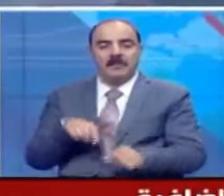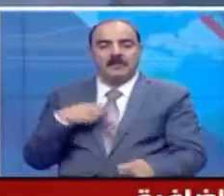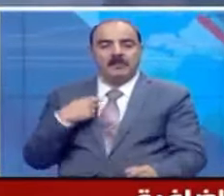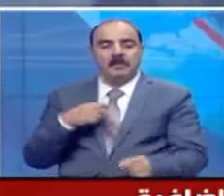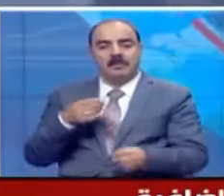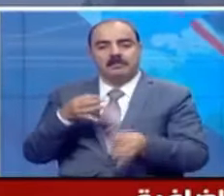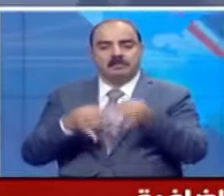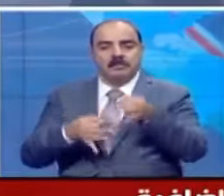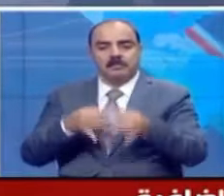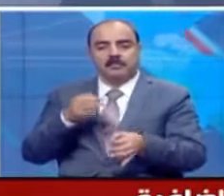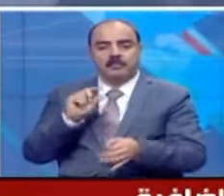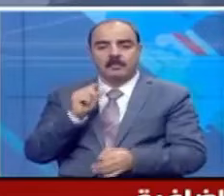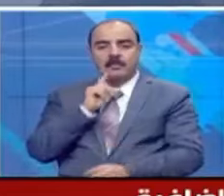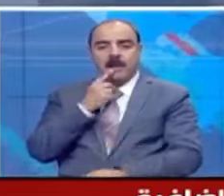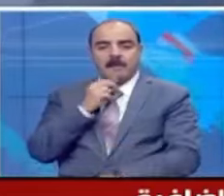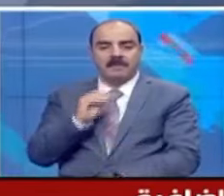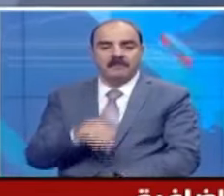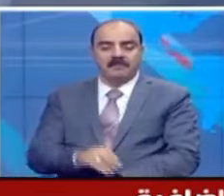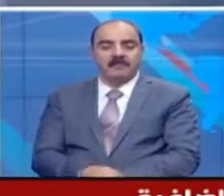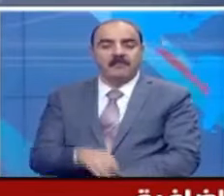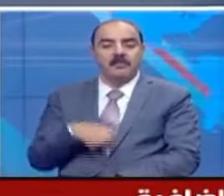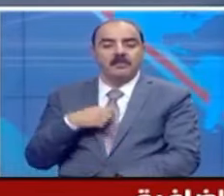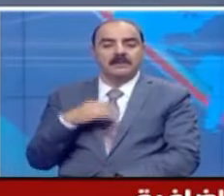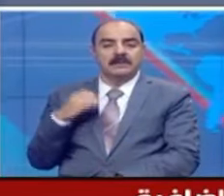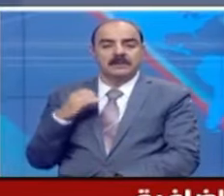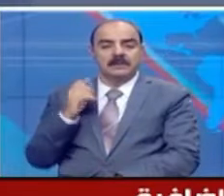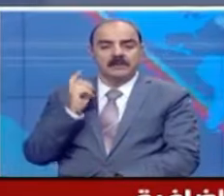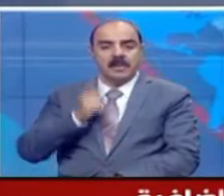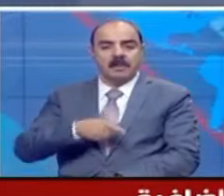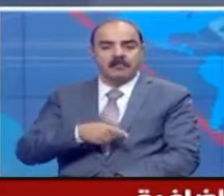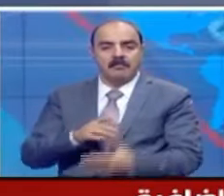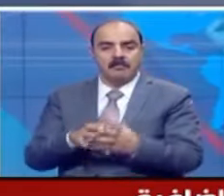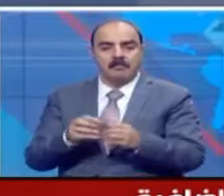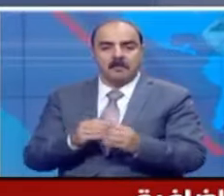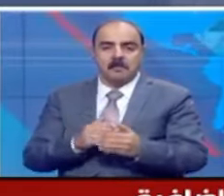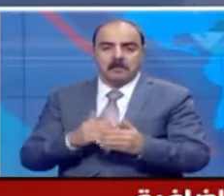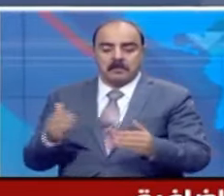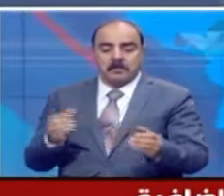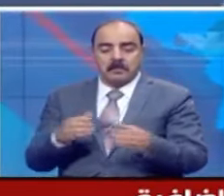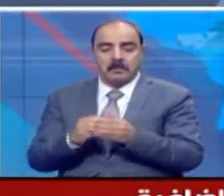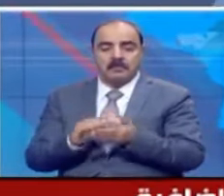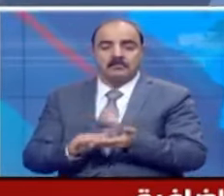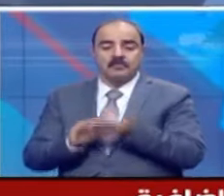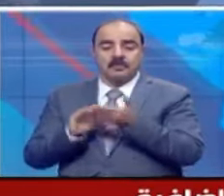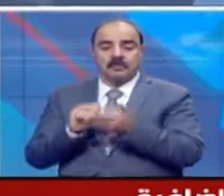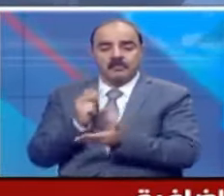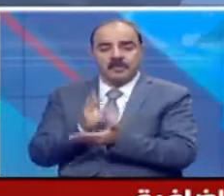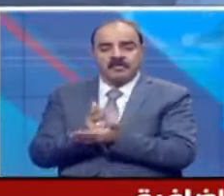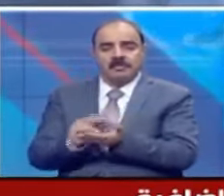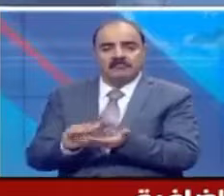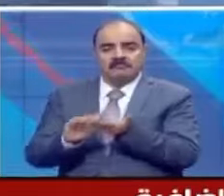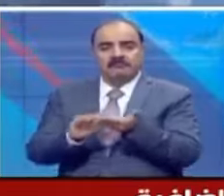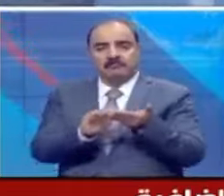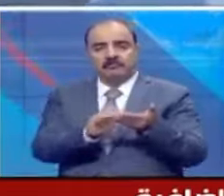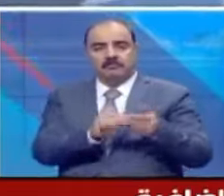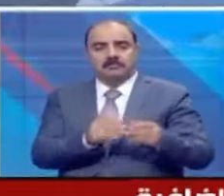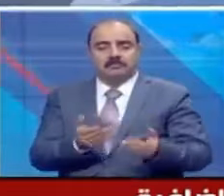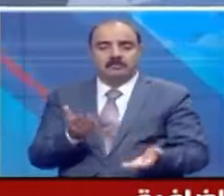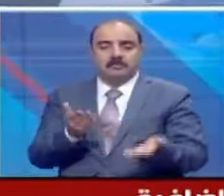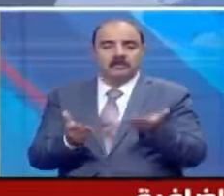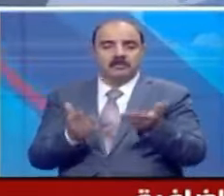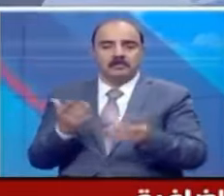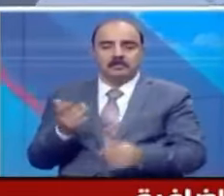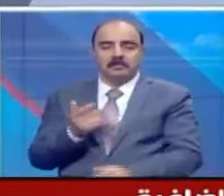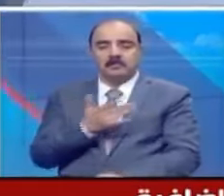رئيس الوزراء دكتور مصطفى مدبولي ووزير المالية دكتور محمد معيط، حيث وجه الرئيس السيسي بتنفيذ أكبر حزمة